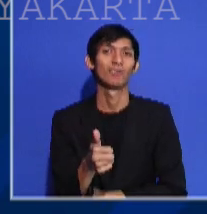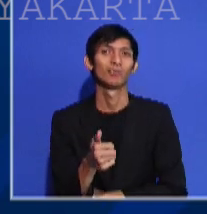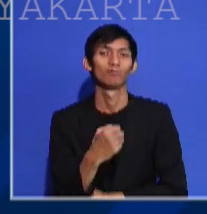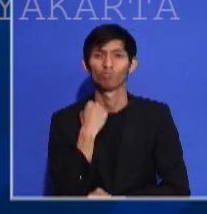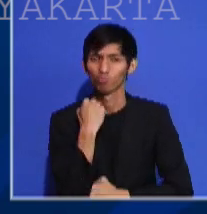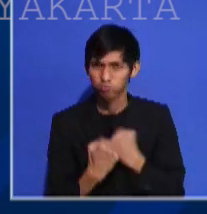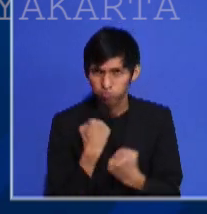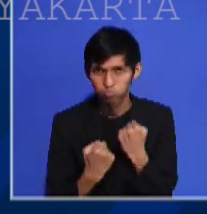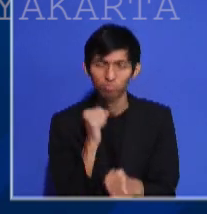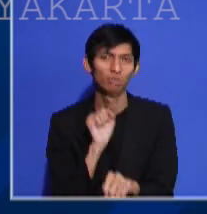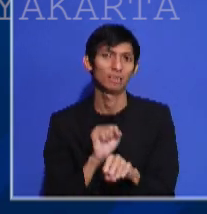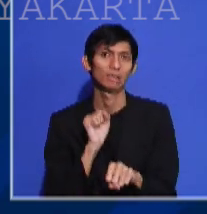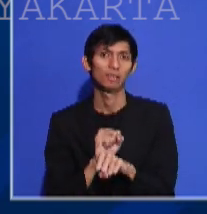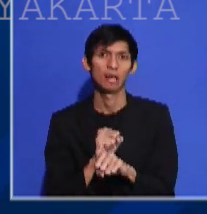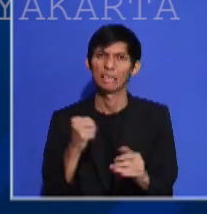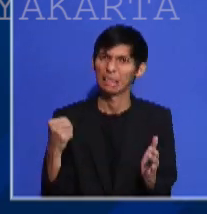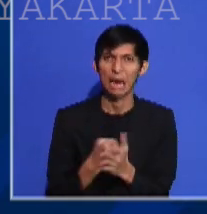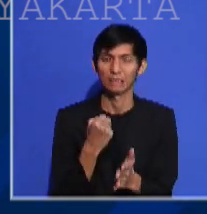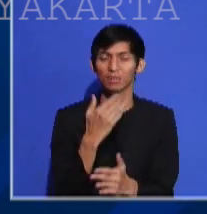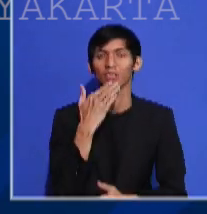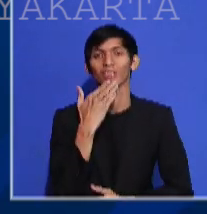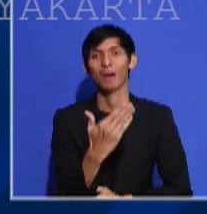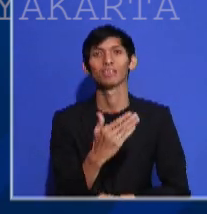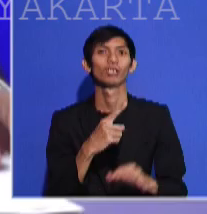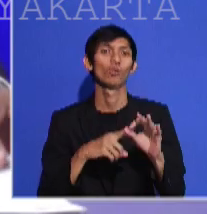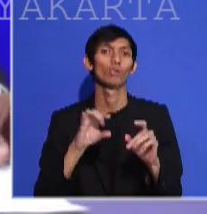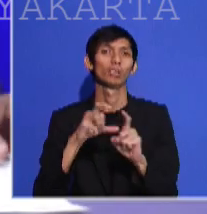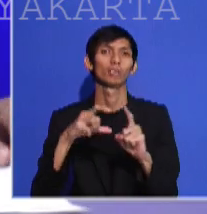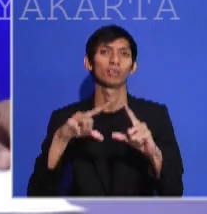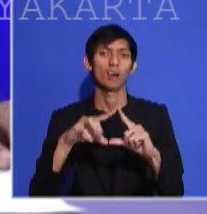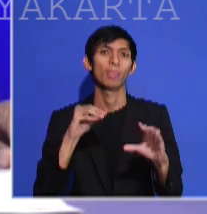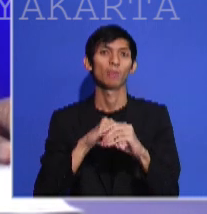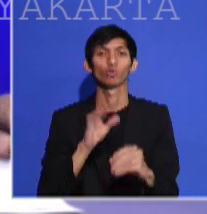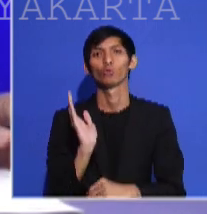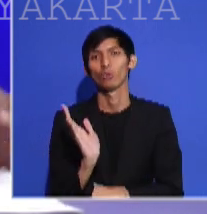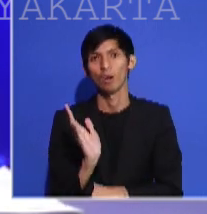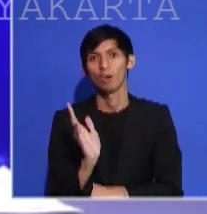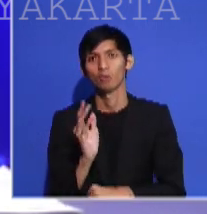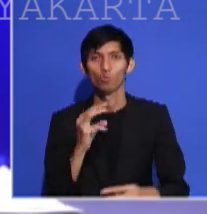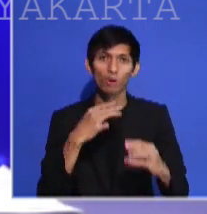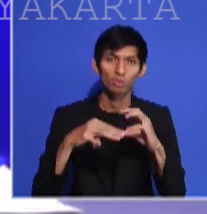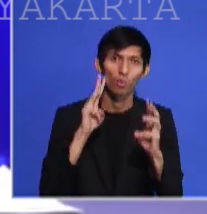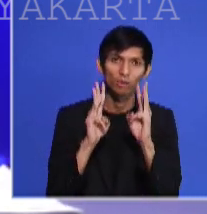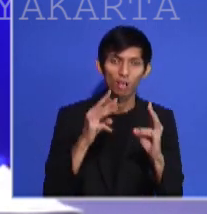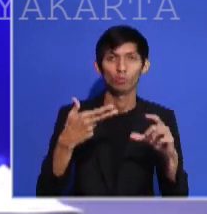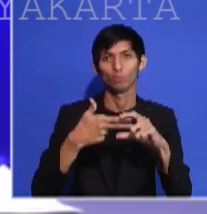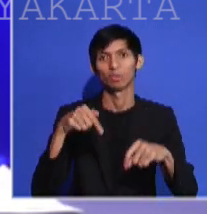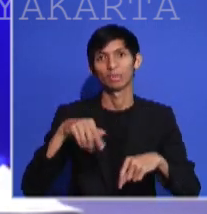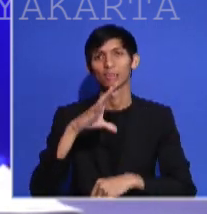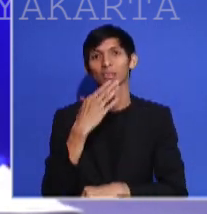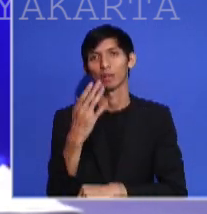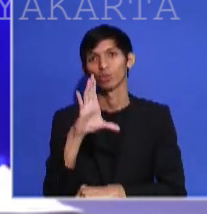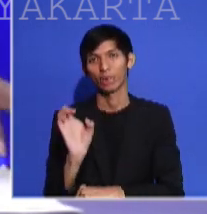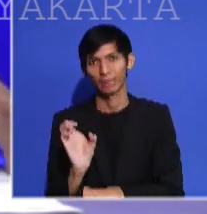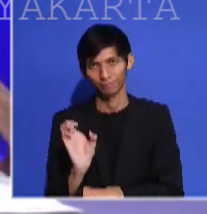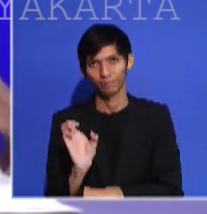kerja keras dan sekali lagi terima kasih Konita yang telah bergabung bersama kami di Jogja hari ini Selamat sore dan tentunya Salam sehat dan